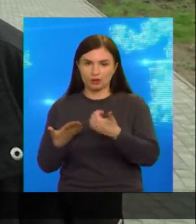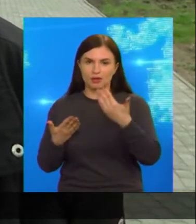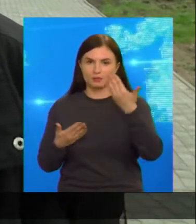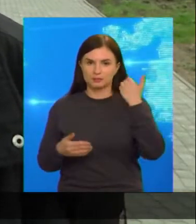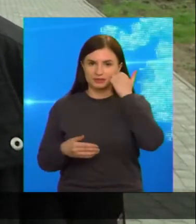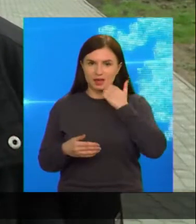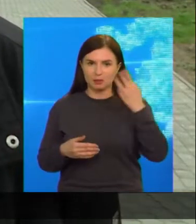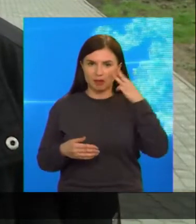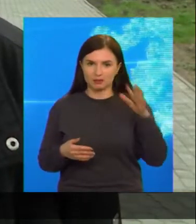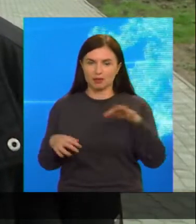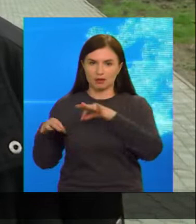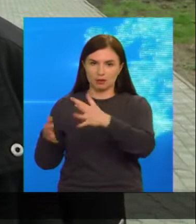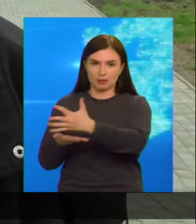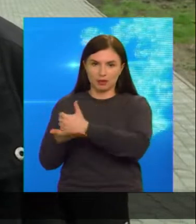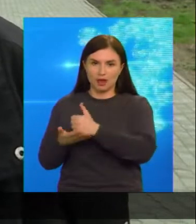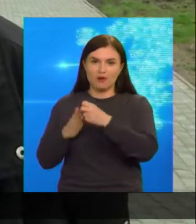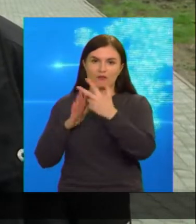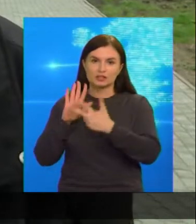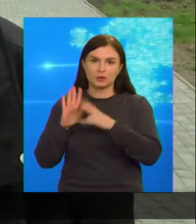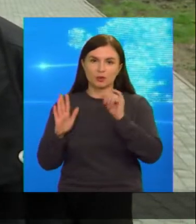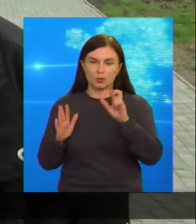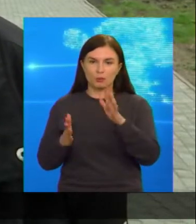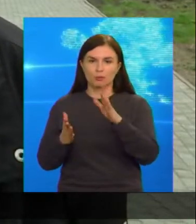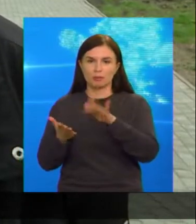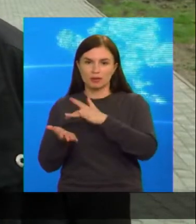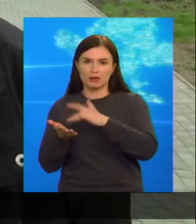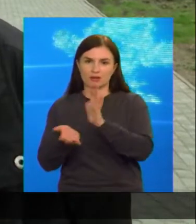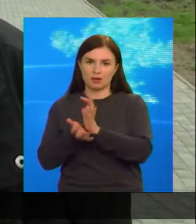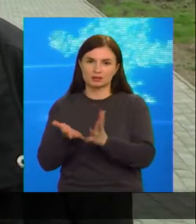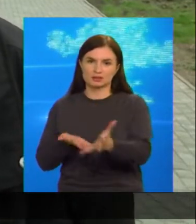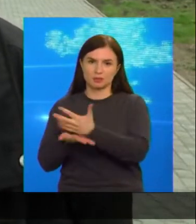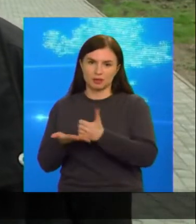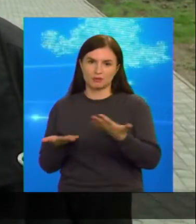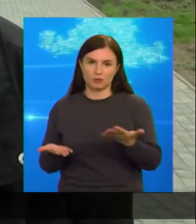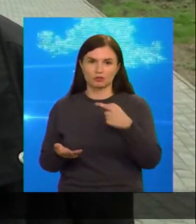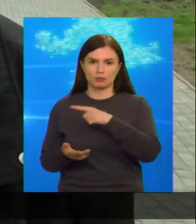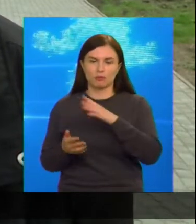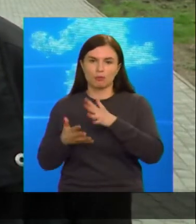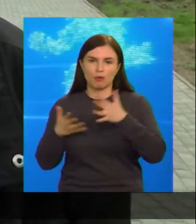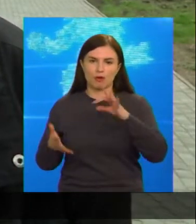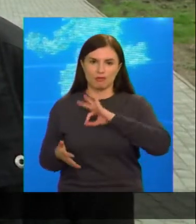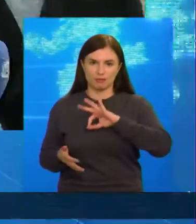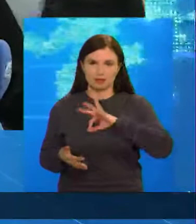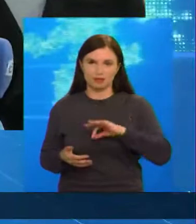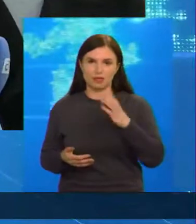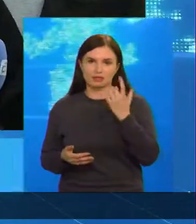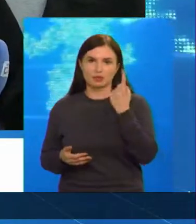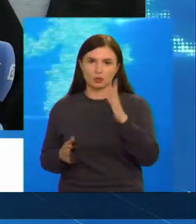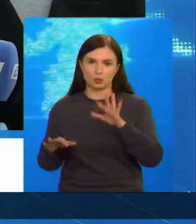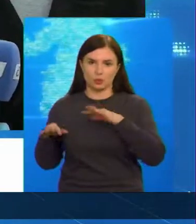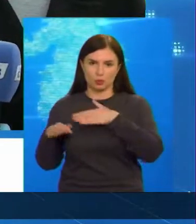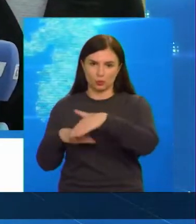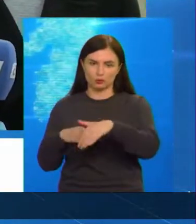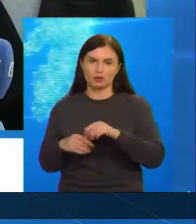этих пылесосов, и 18 кубов пыли и грязи удалось собрать. То есть вот насколько она более эффективна. Это с одной только улицы. Кроме